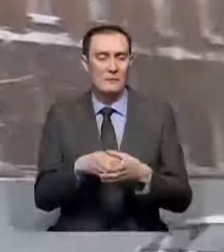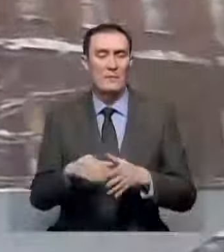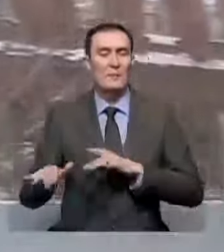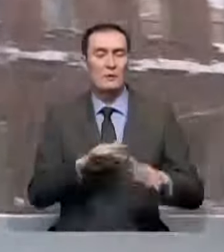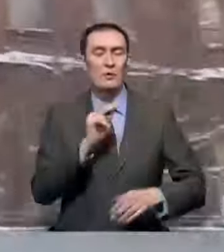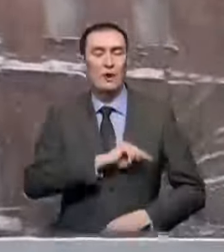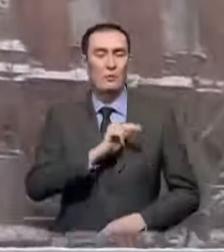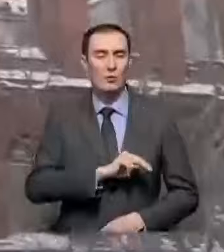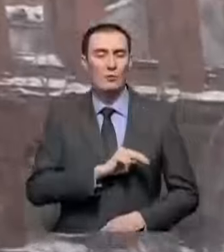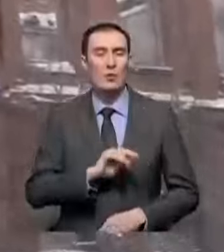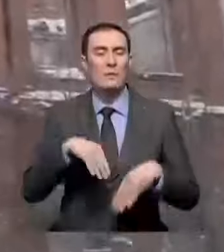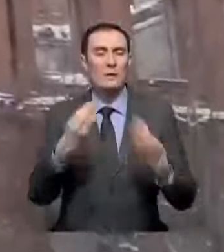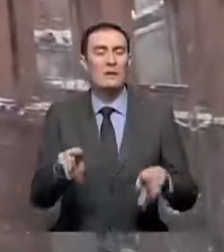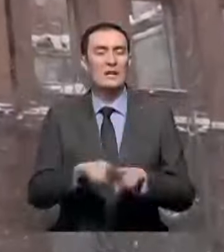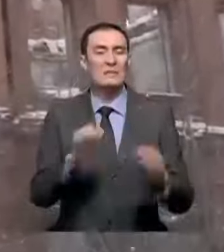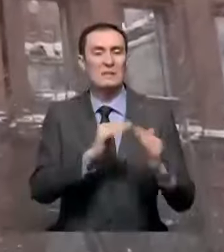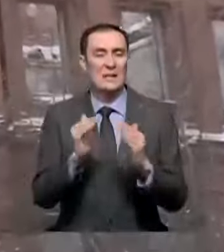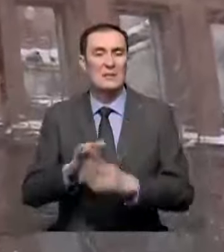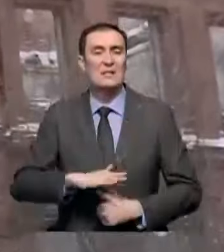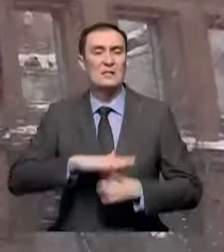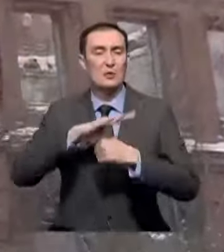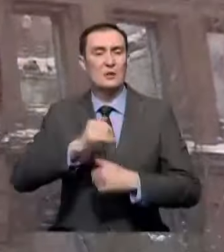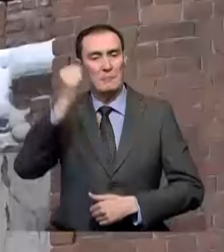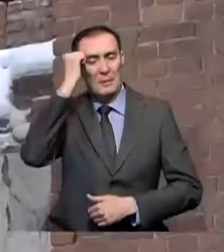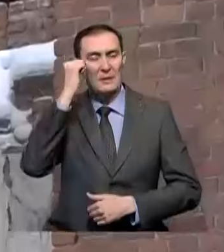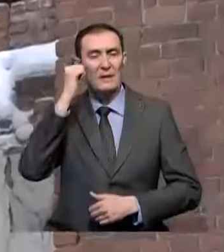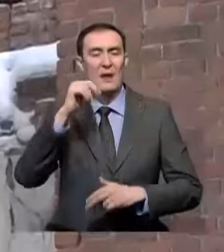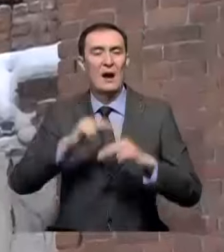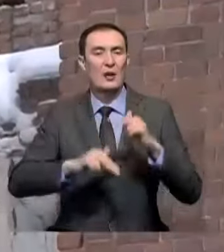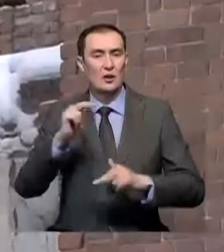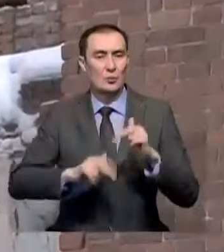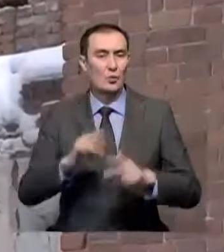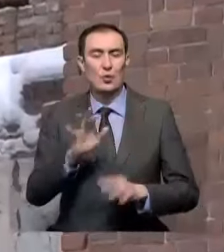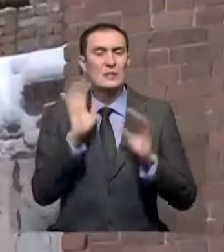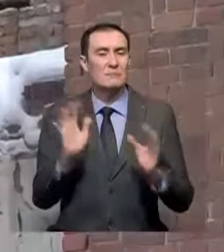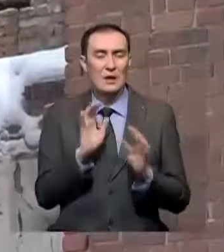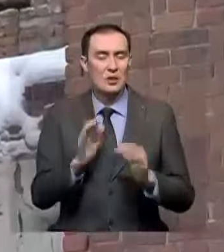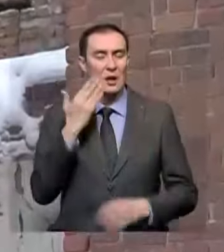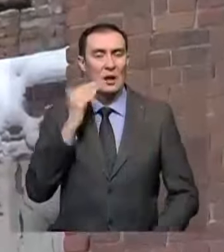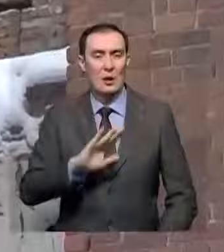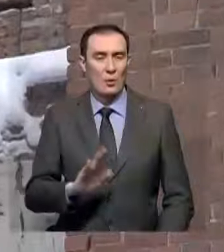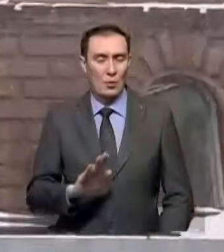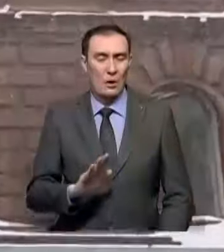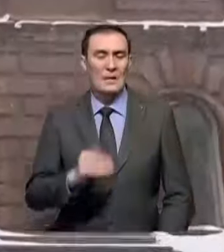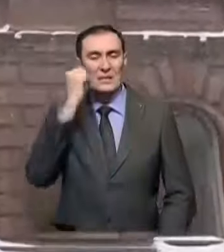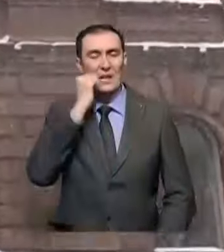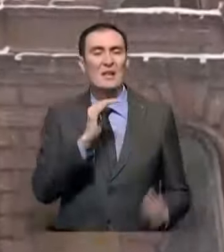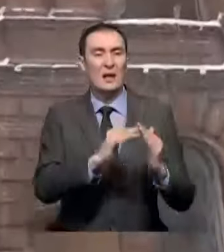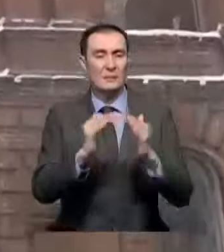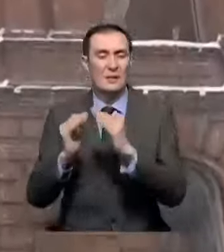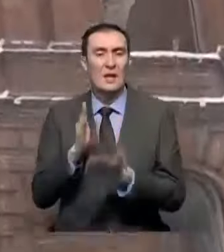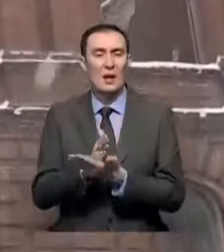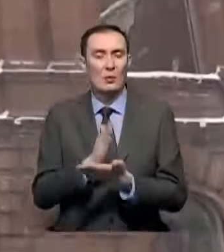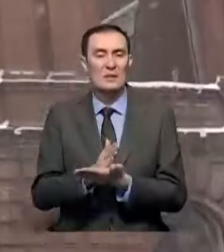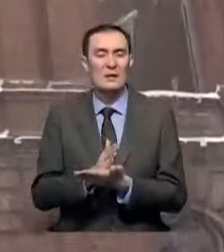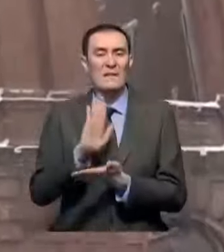проводит работу по приданию таким зданиям статуса памятников архитектуры. Однако сберечь их не так просто. Старинные особняки,